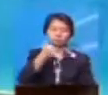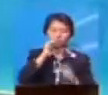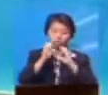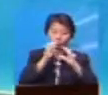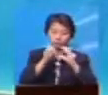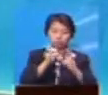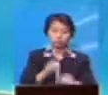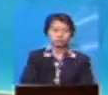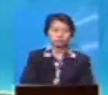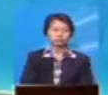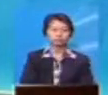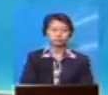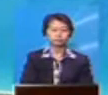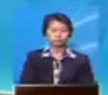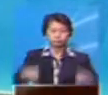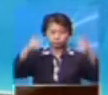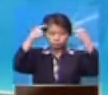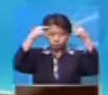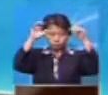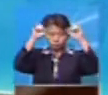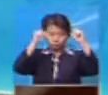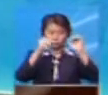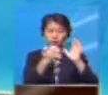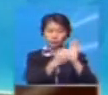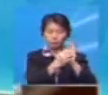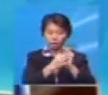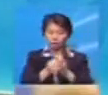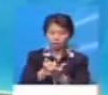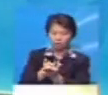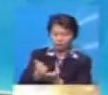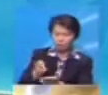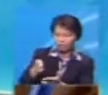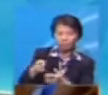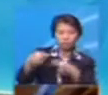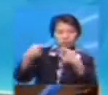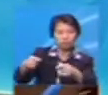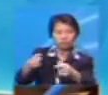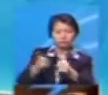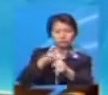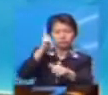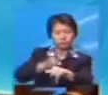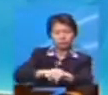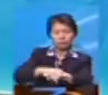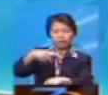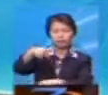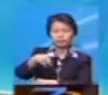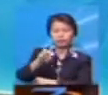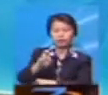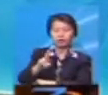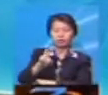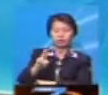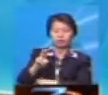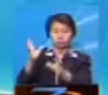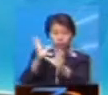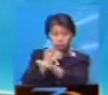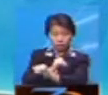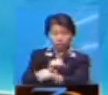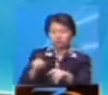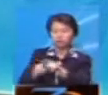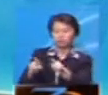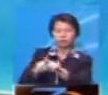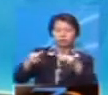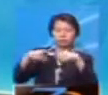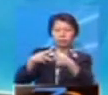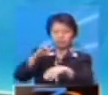Presiden PAS Dato' Sri Abdul Hadi Awang menyifatkan amanah yang bertanding buat pertama kali pada PRU DUN Sarawak ke-11 sebagai